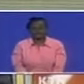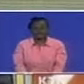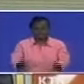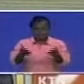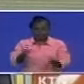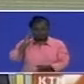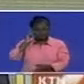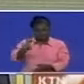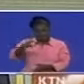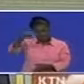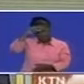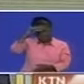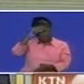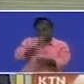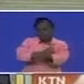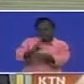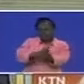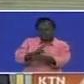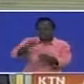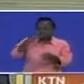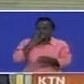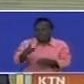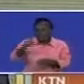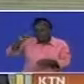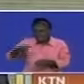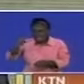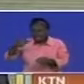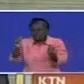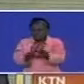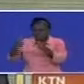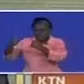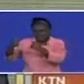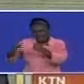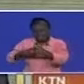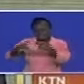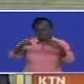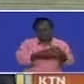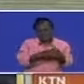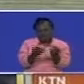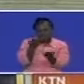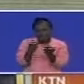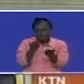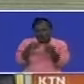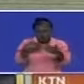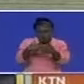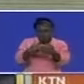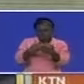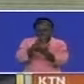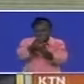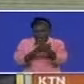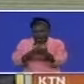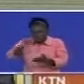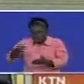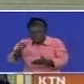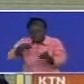Mtazamaji, serikali hutumia kiasi cha shilingi bilioni 497, tuseme shilingi nusu trilioni, kila mwaka